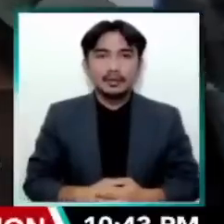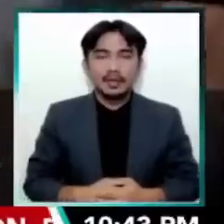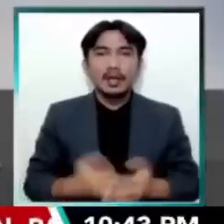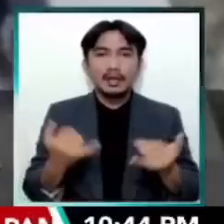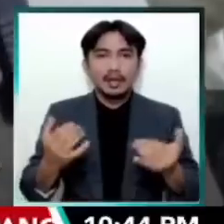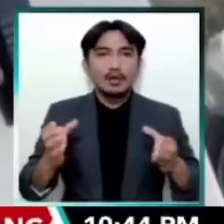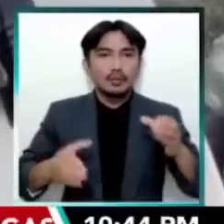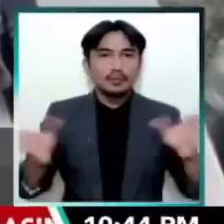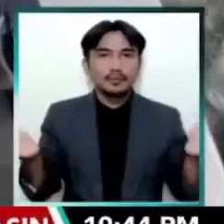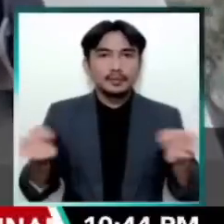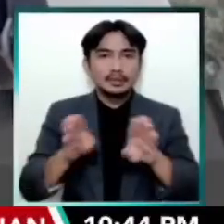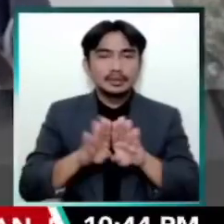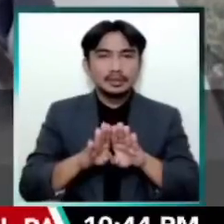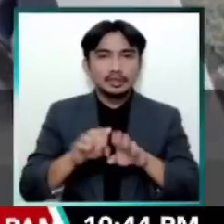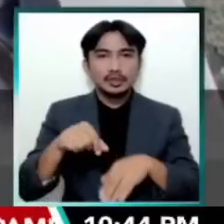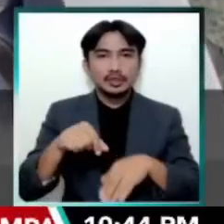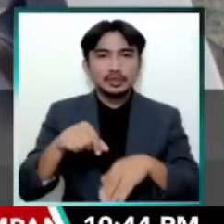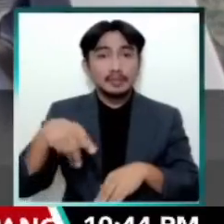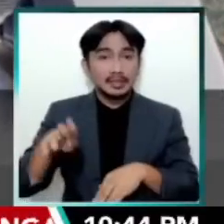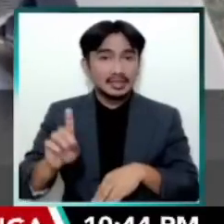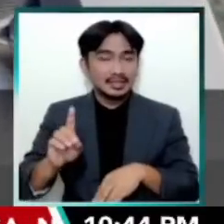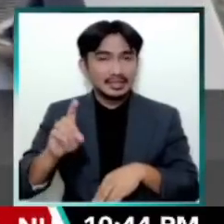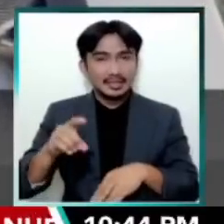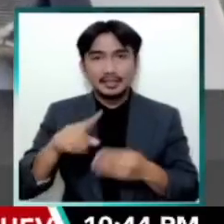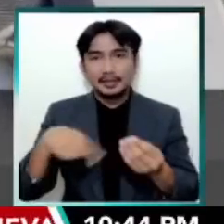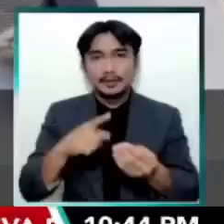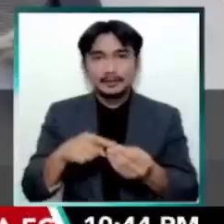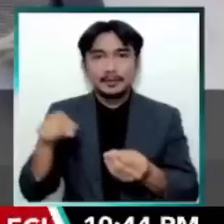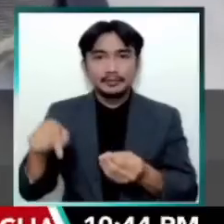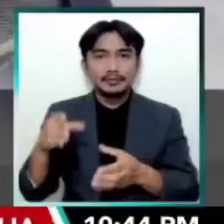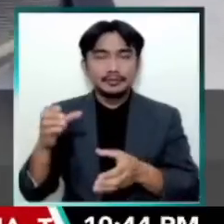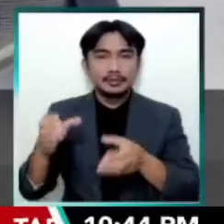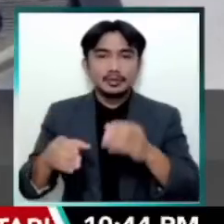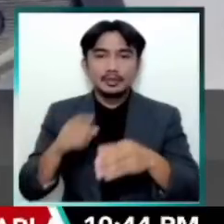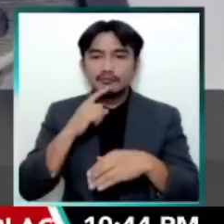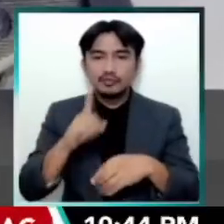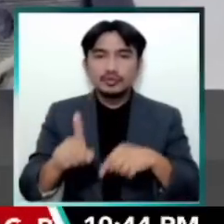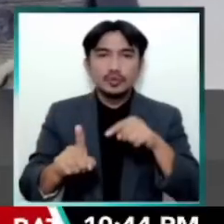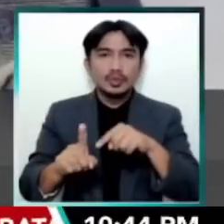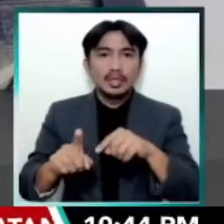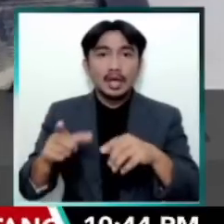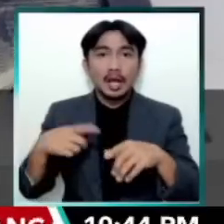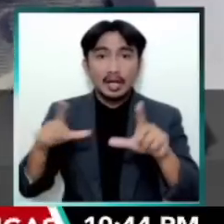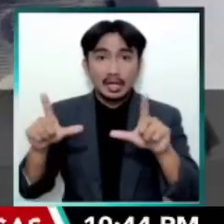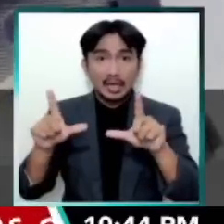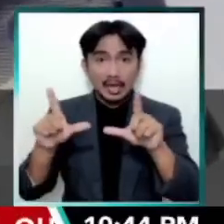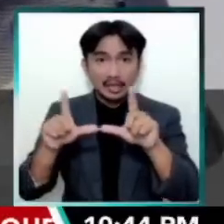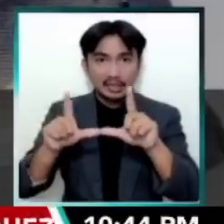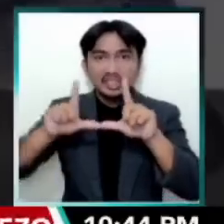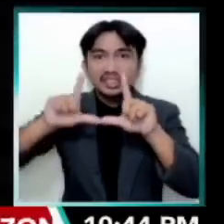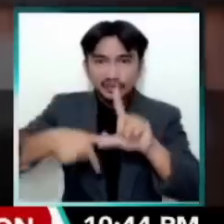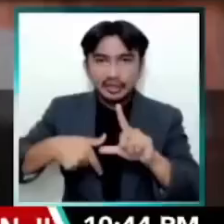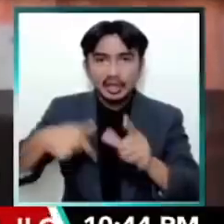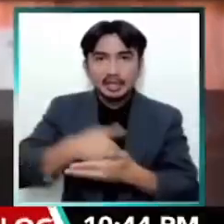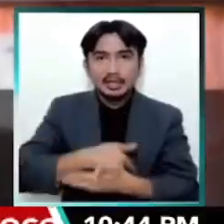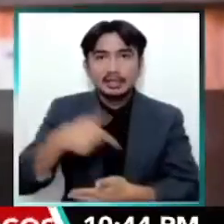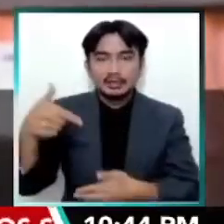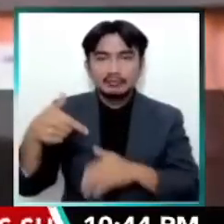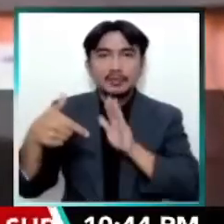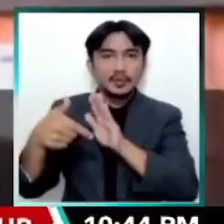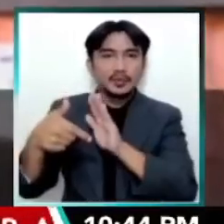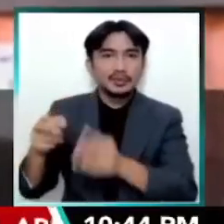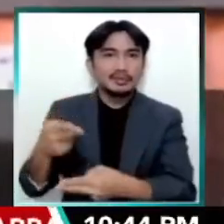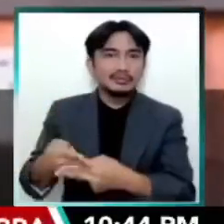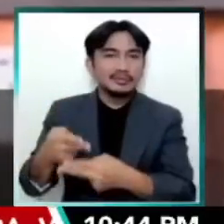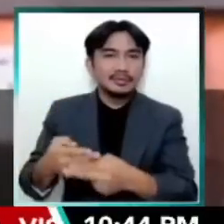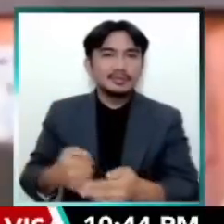kaso. Napag-alaman din daw ng mga polis na expired ng lisensya ng 9mm pistol na nakapangalan sa suspect, habang ang .45